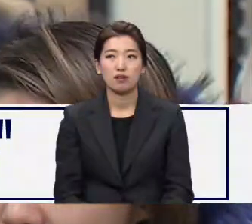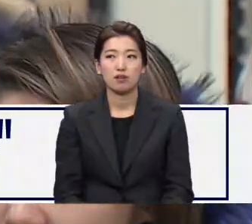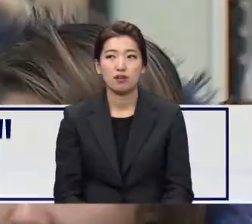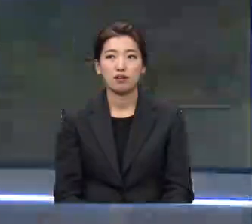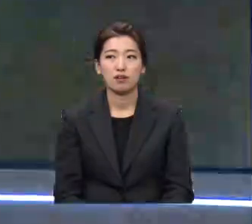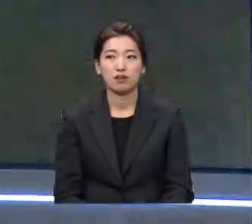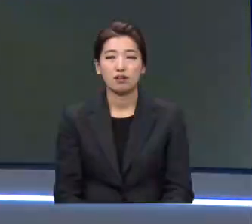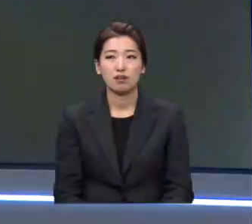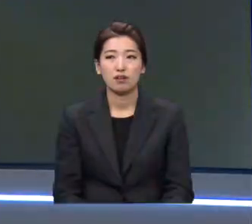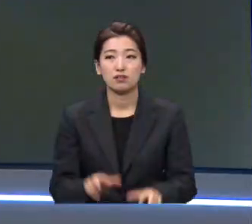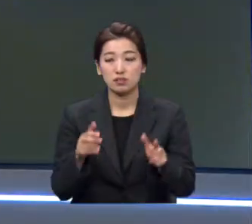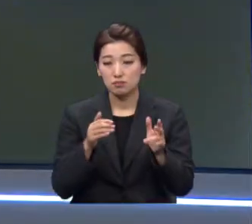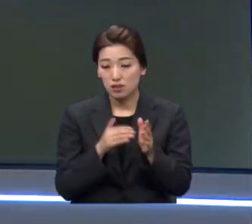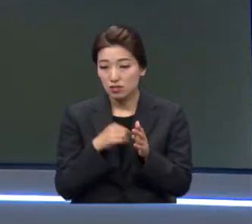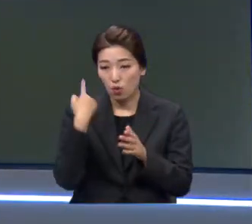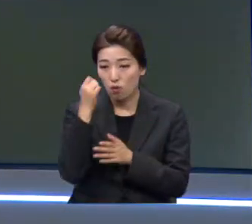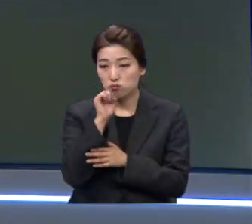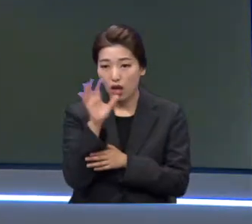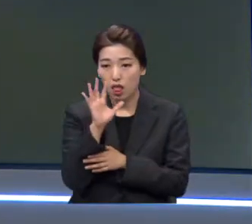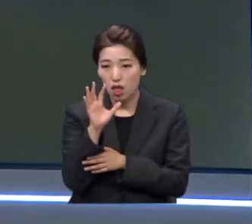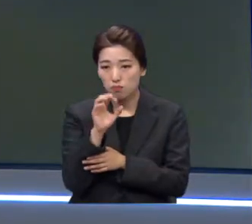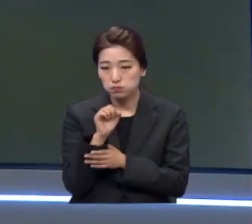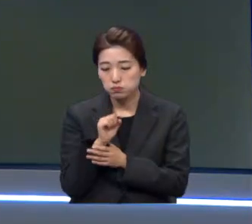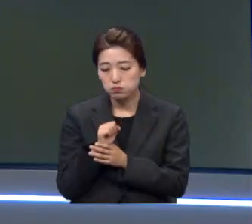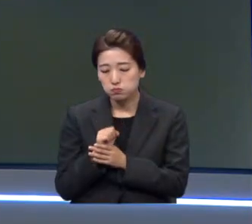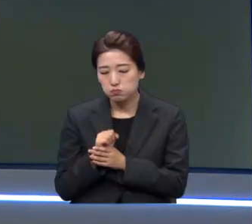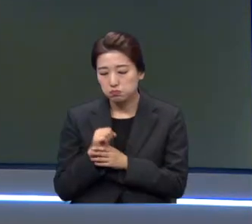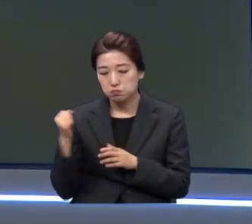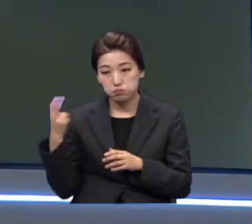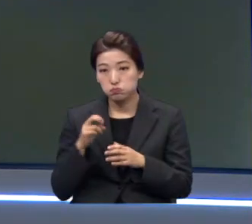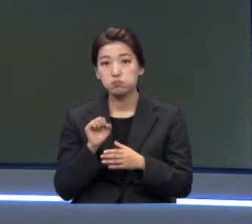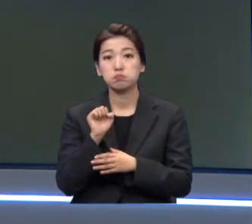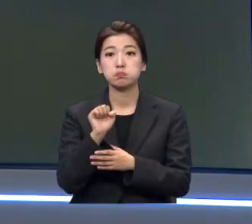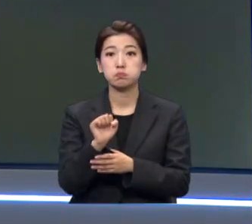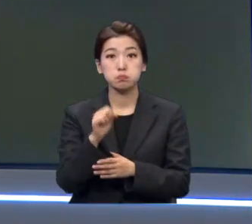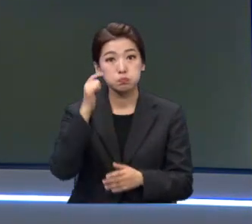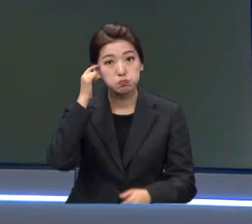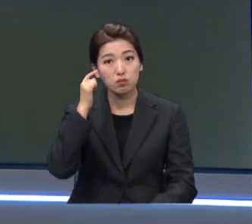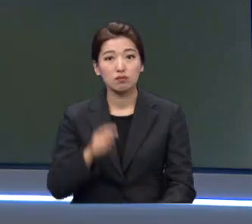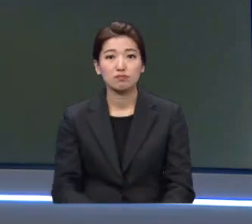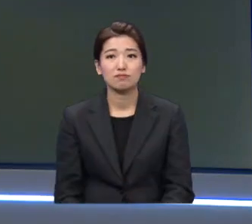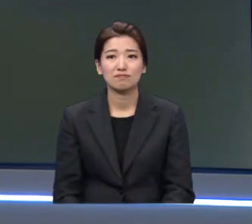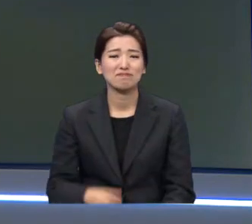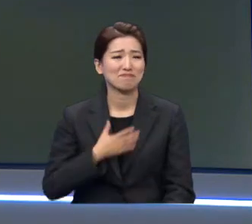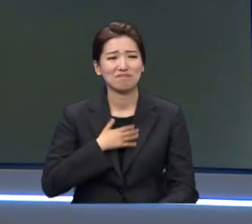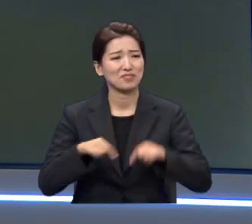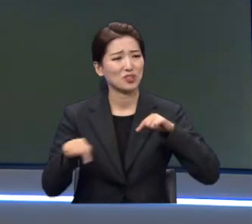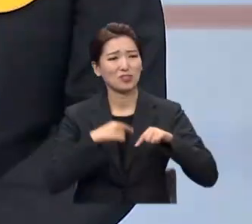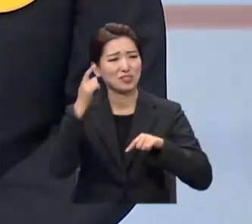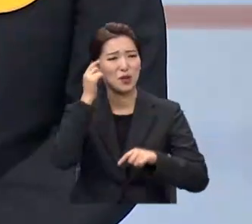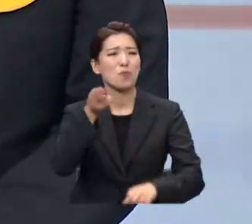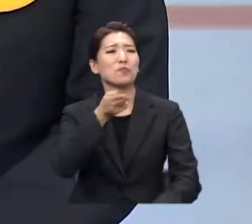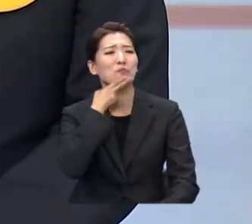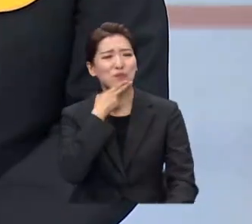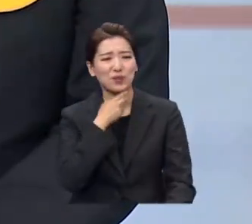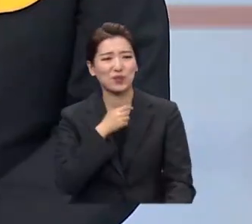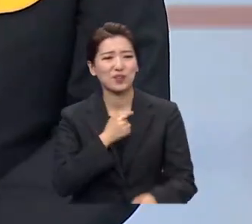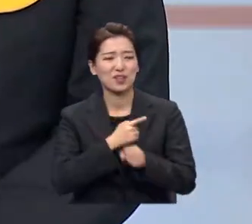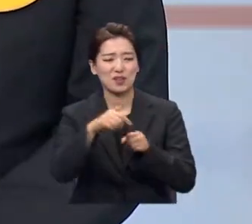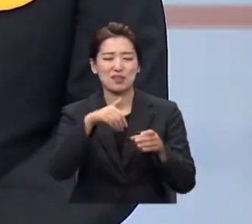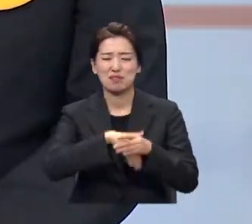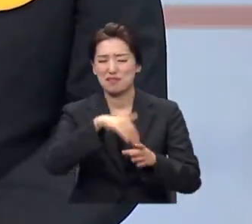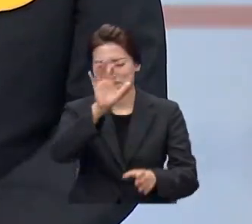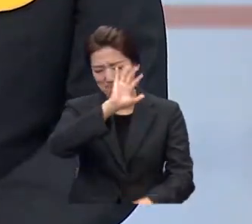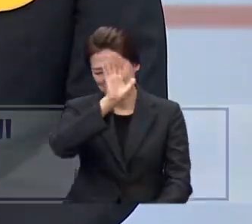보였는데 왜 지금 등장한 것이냐에 대해서 조현산 변호사님 나는 정 생각 없어요 총선 안 해요라고 얘기